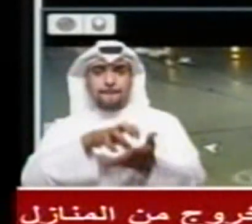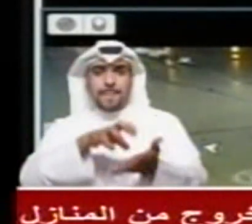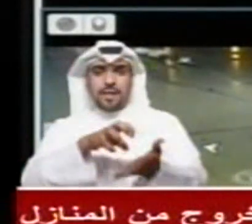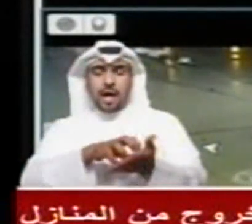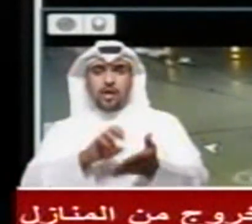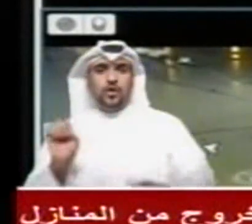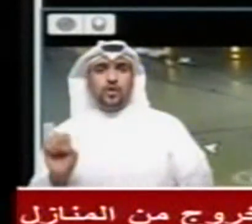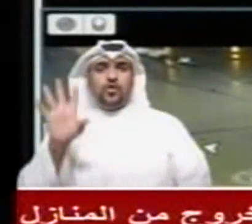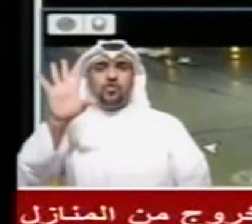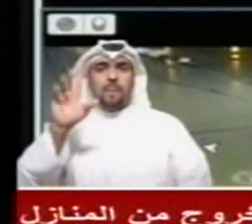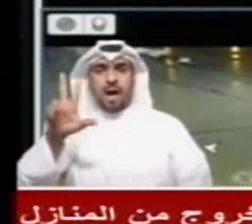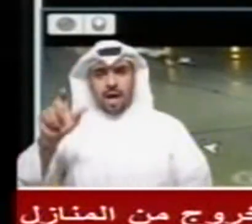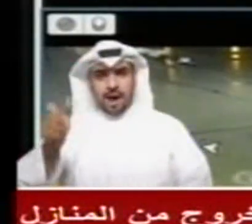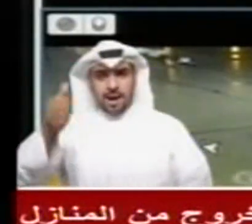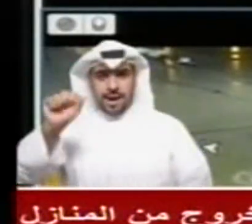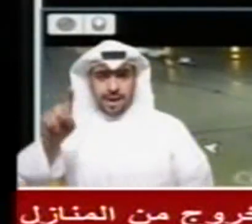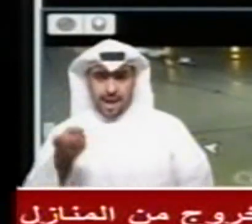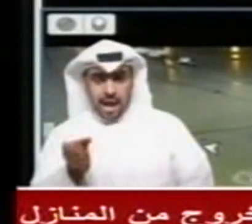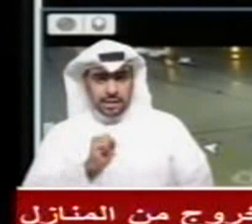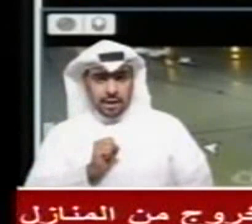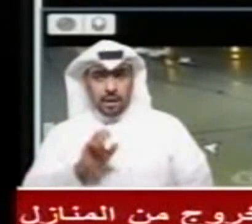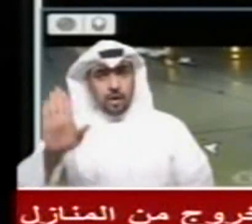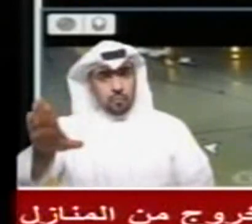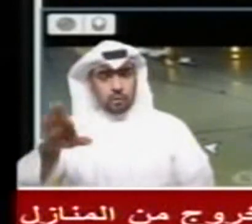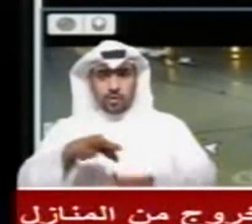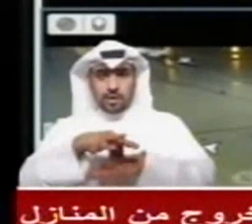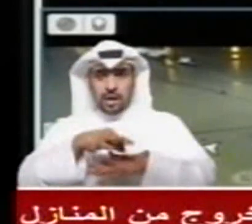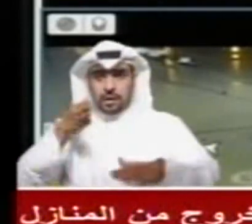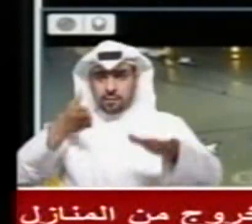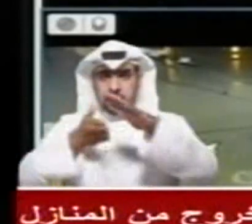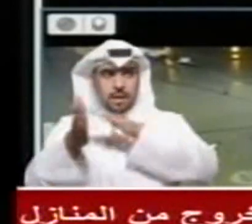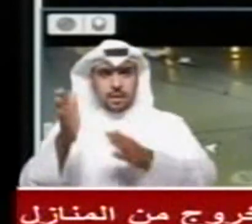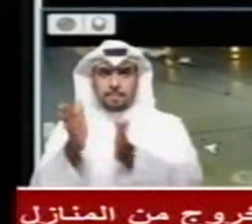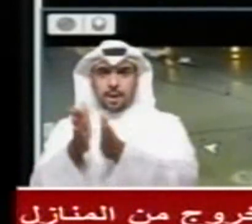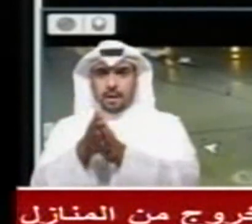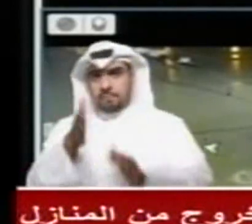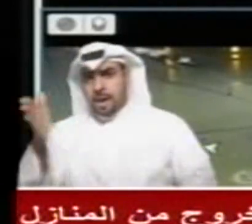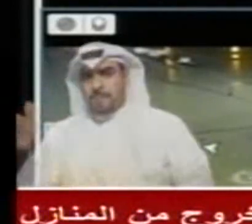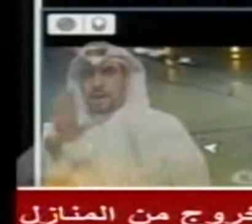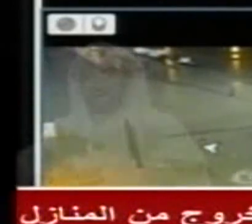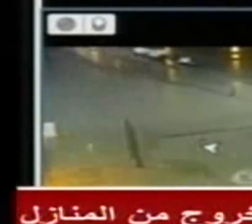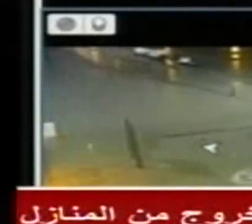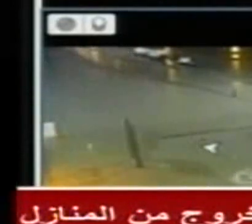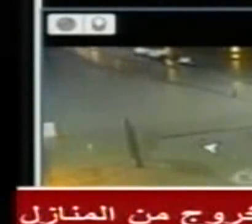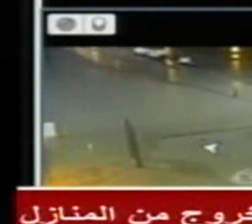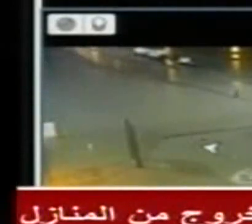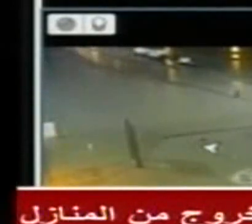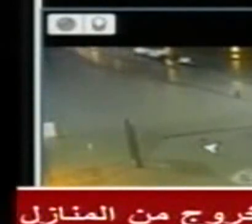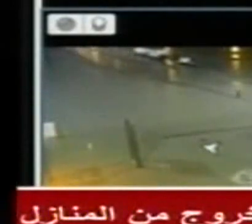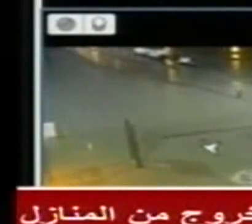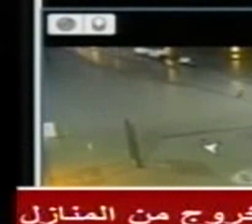الناصر، المواطنين طبعا طالعين منطقه صباح الناصر يمينه الشحن البري ويسار صباح الناصر باتجاه الدائر